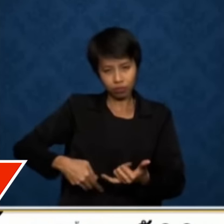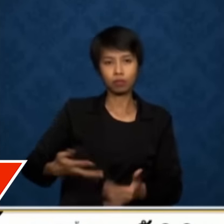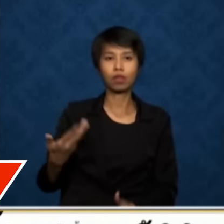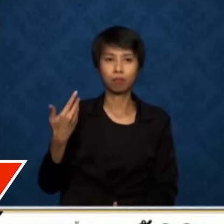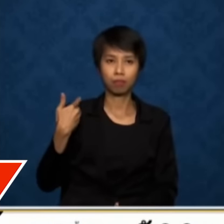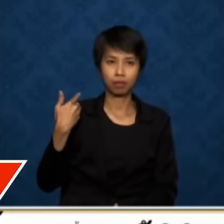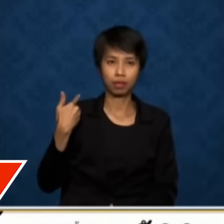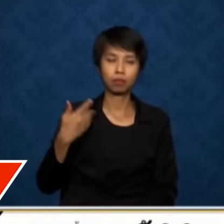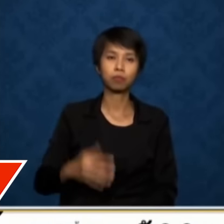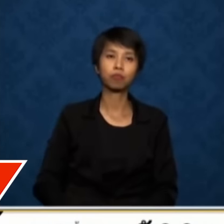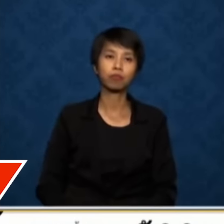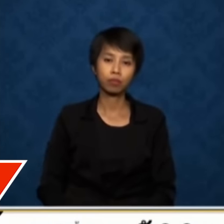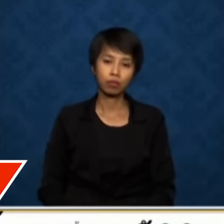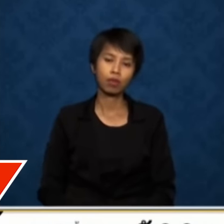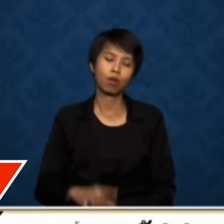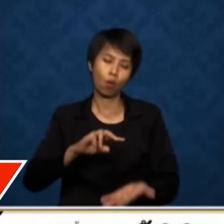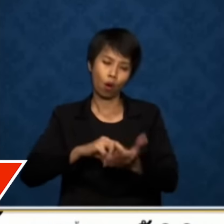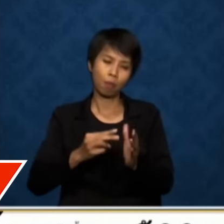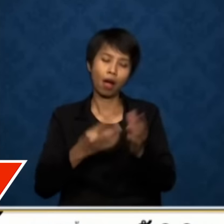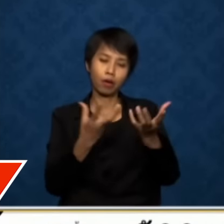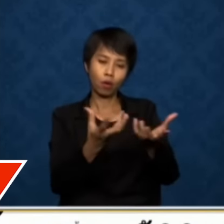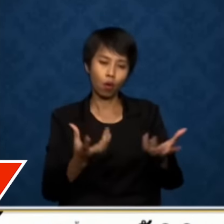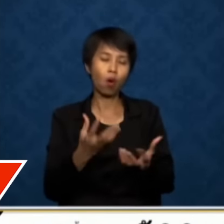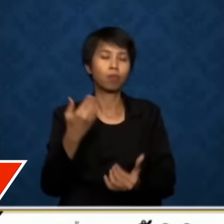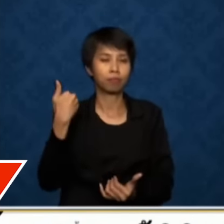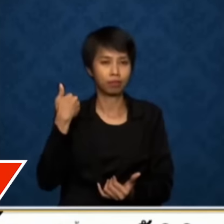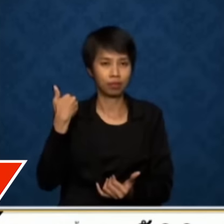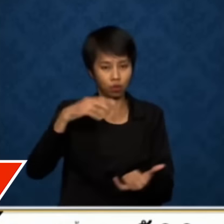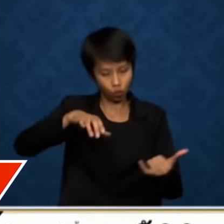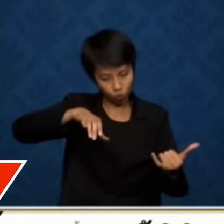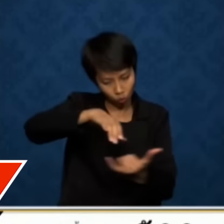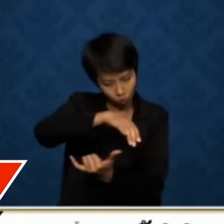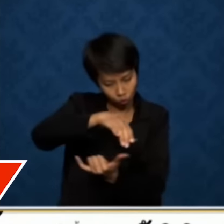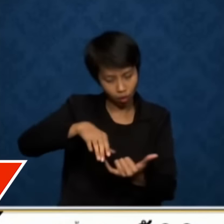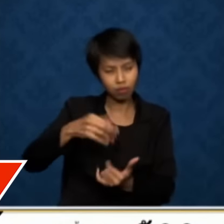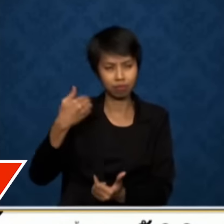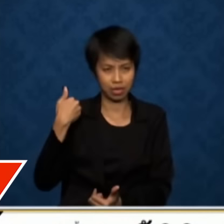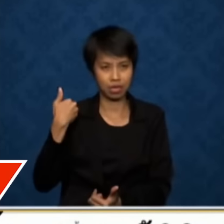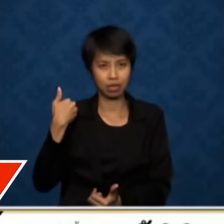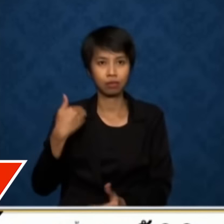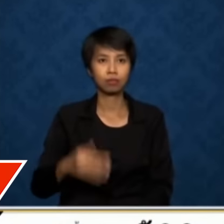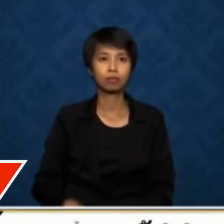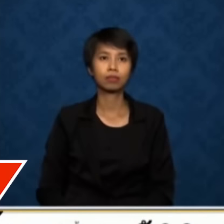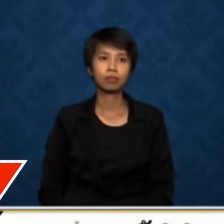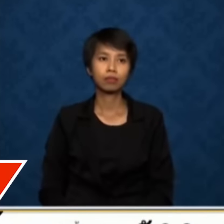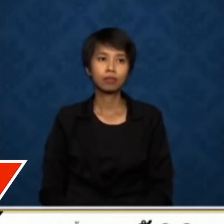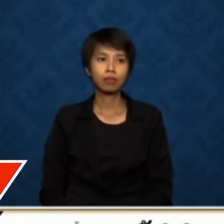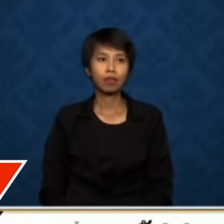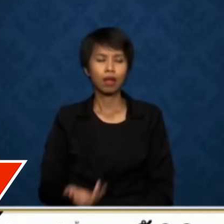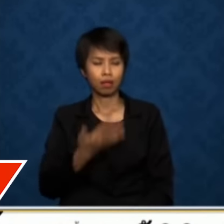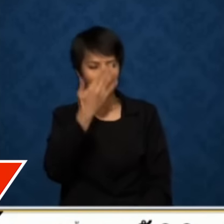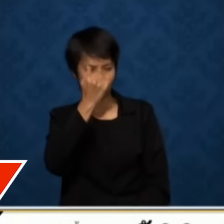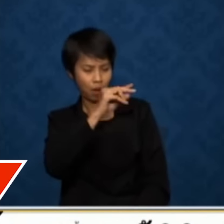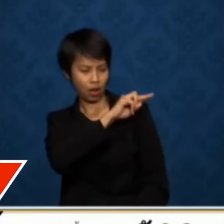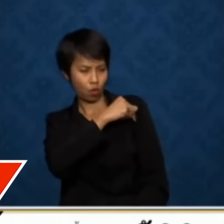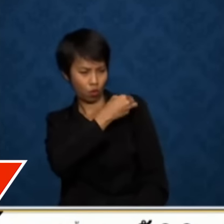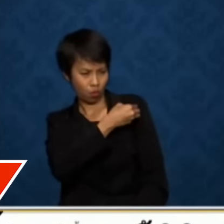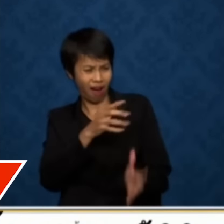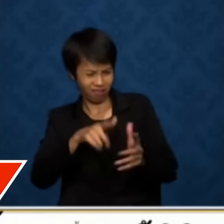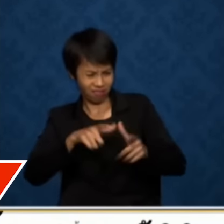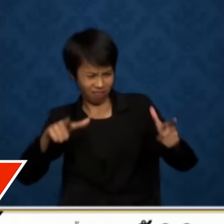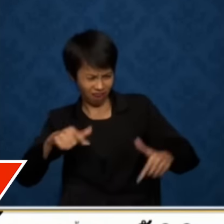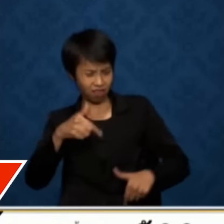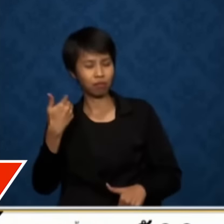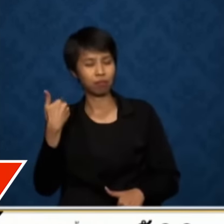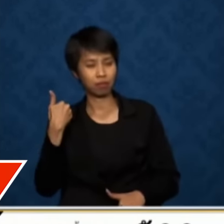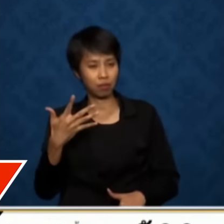ทัณฑ์เป็นคนประกาศเองเพราะนั้นแปลว่ามีแน่ๆถ้าซีทีมีนี่ฟิล์มเช็ดเฉยๆไม่มีก็ประหลาด EKG ไม่มีก็ประหลาดโรงพยาบาลระดับ10เตียงยังมีเลยนะครับ